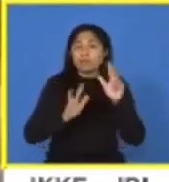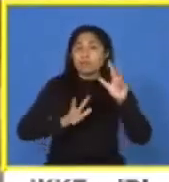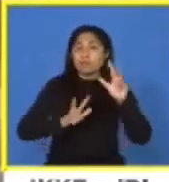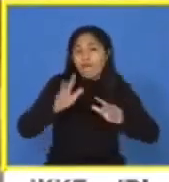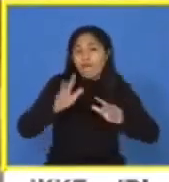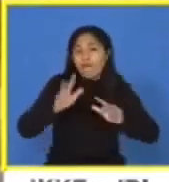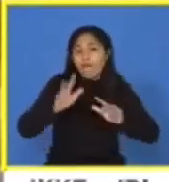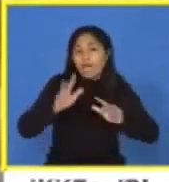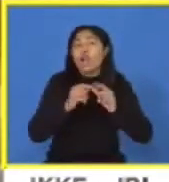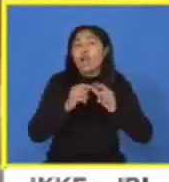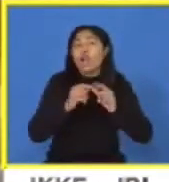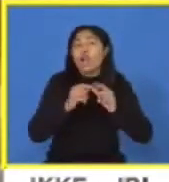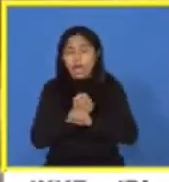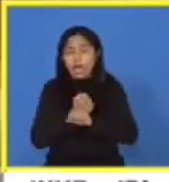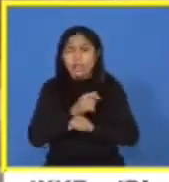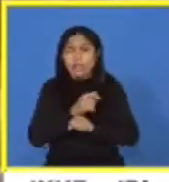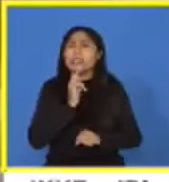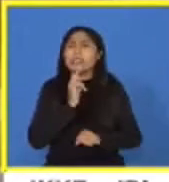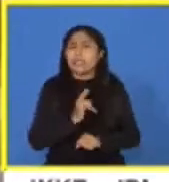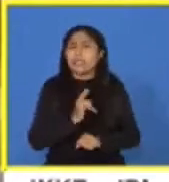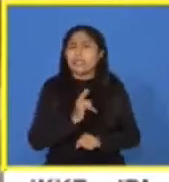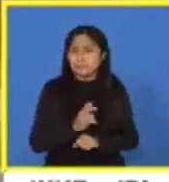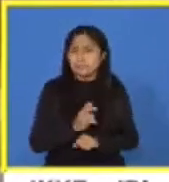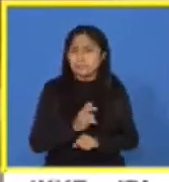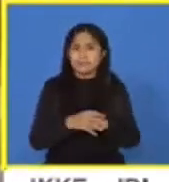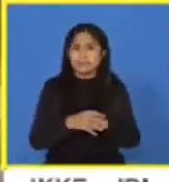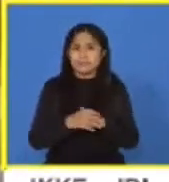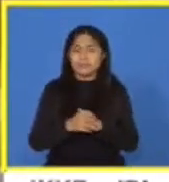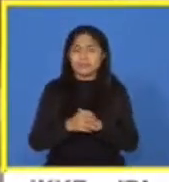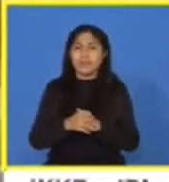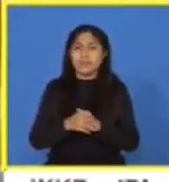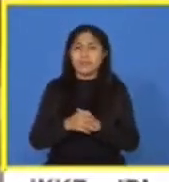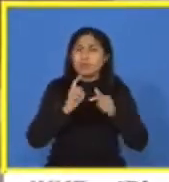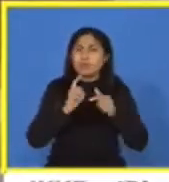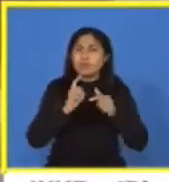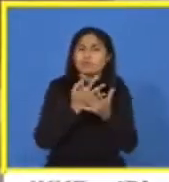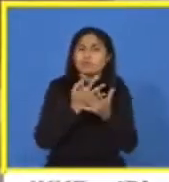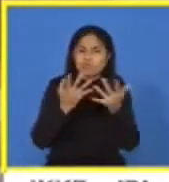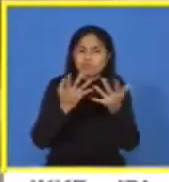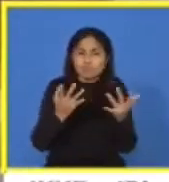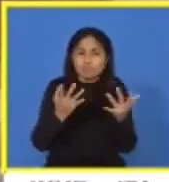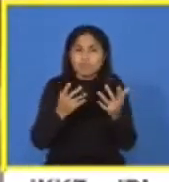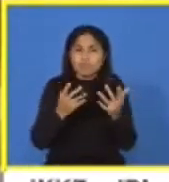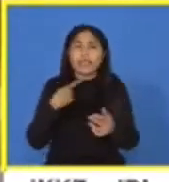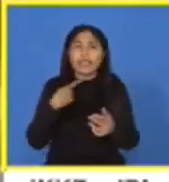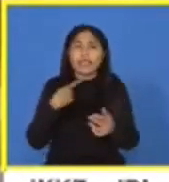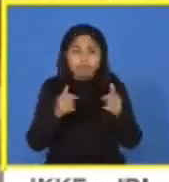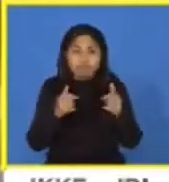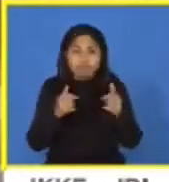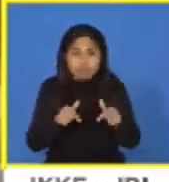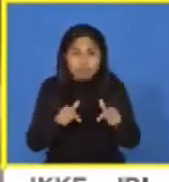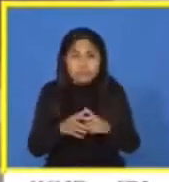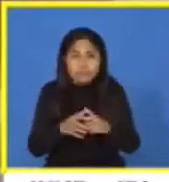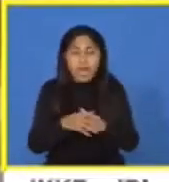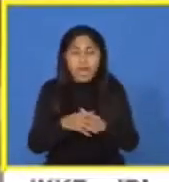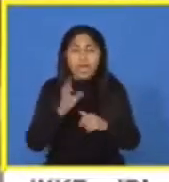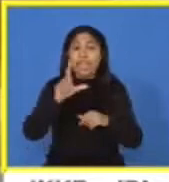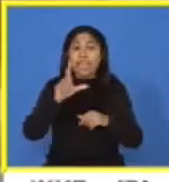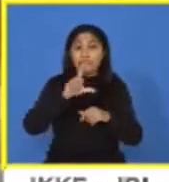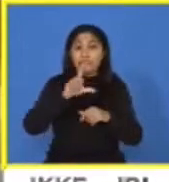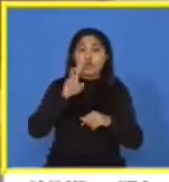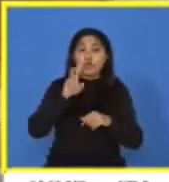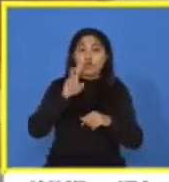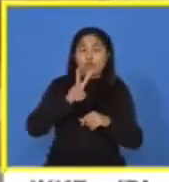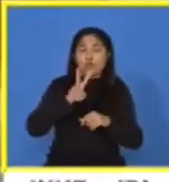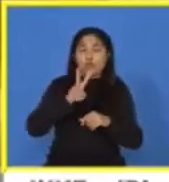kalau bisa mereka tetap kita berada, kalau misalnya pemerintah provinsi mengeluarkan kita saat ini berada di PPKM level 2,